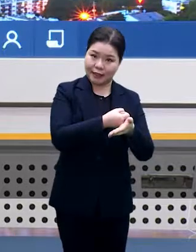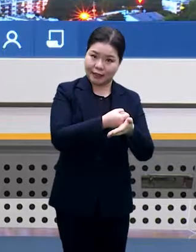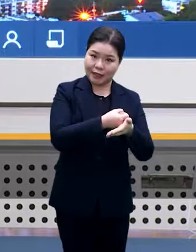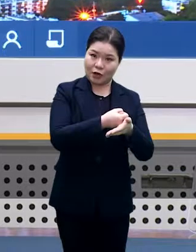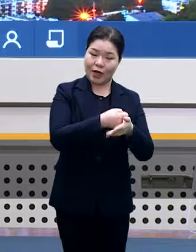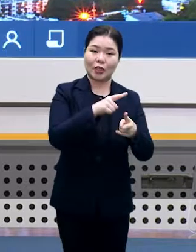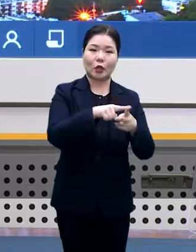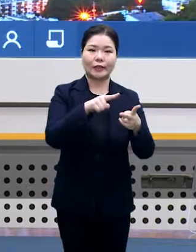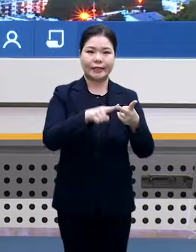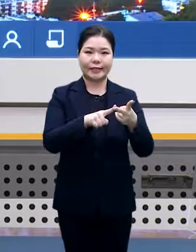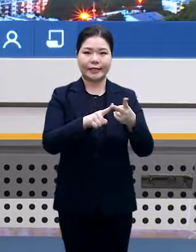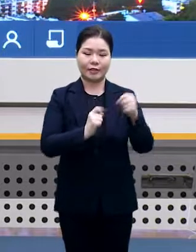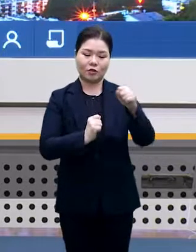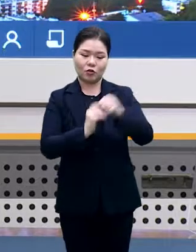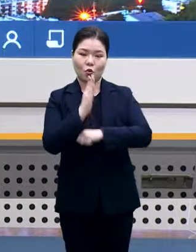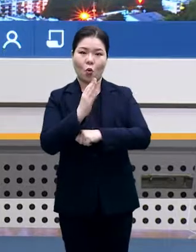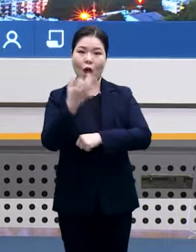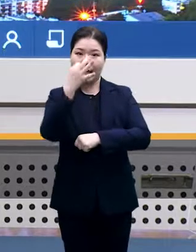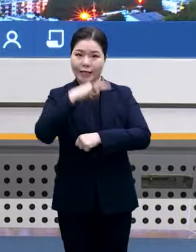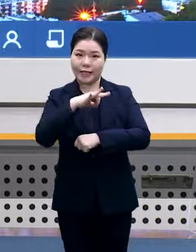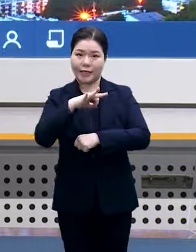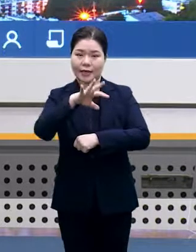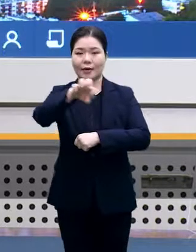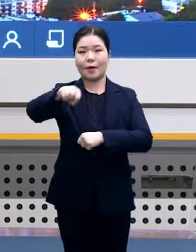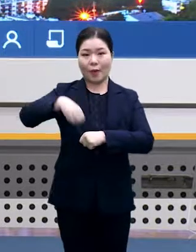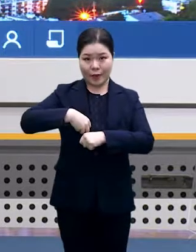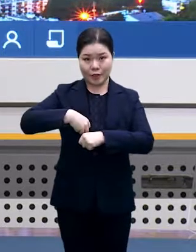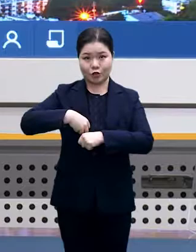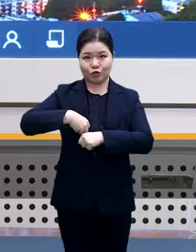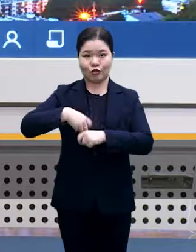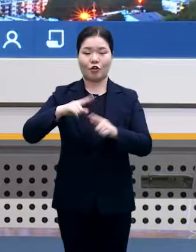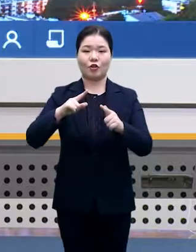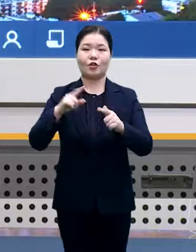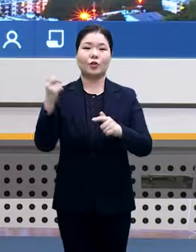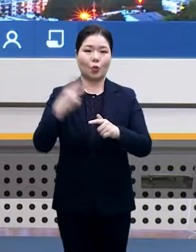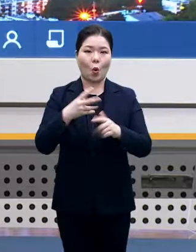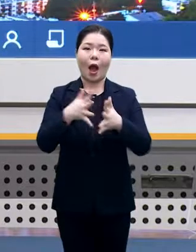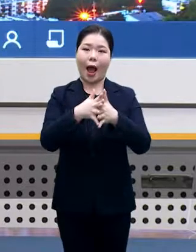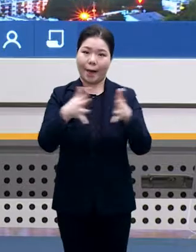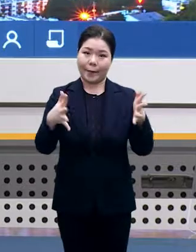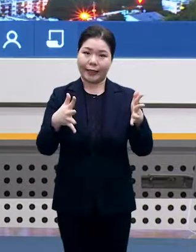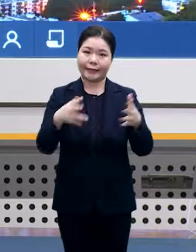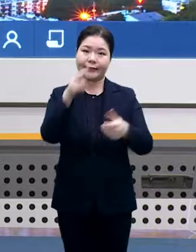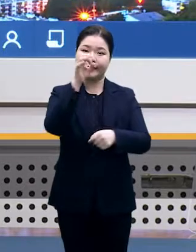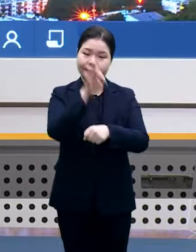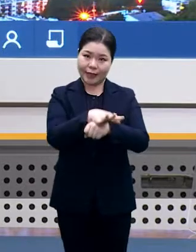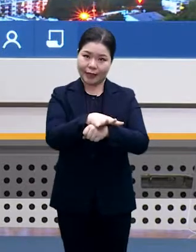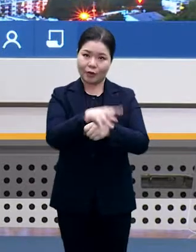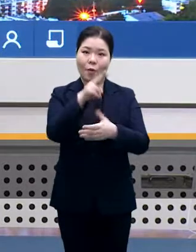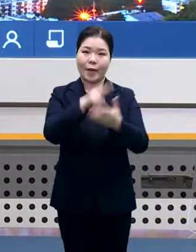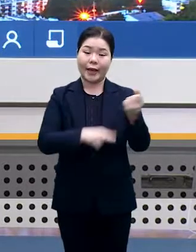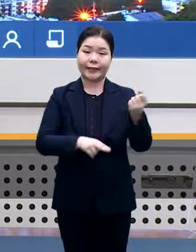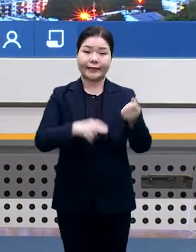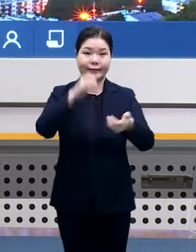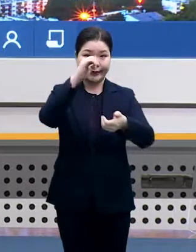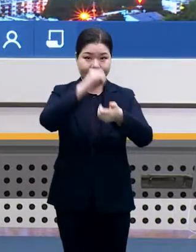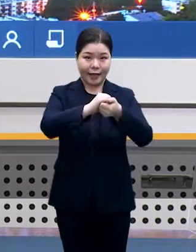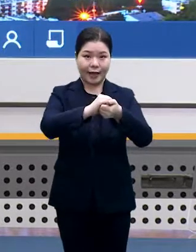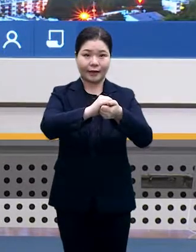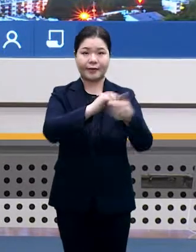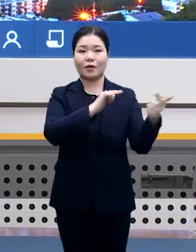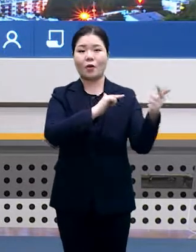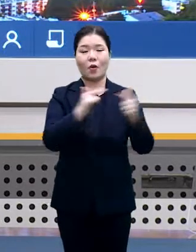구역 지정이라든지 초과이득 환수제 또 아파트 분양가 상한제